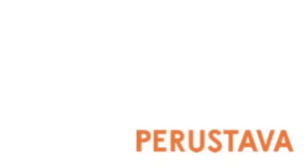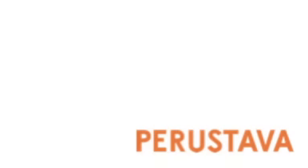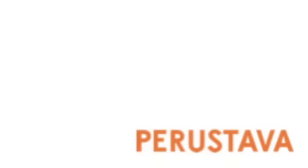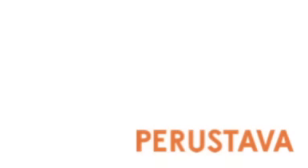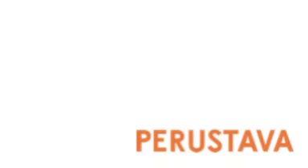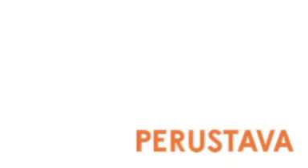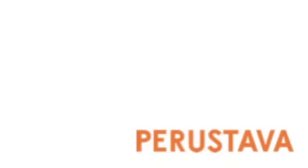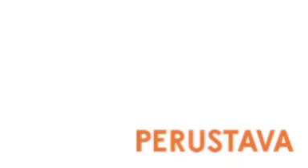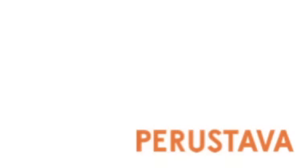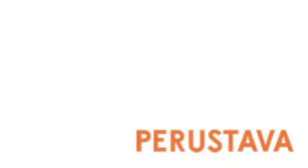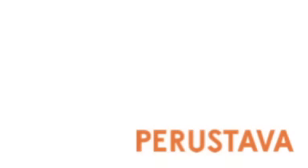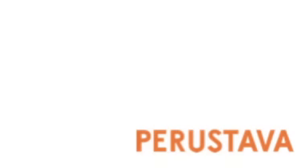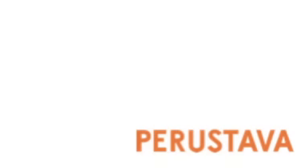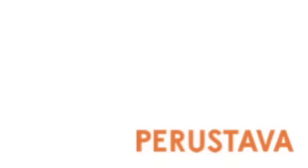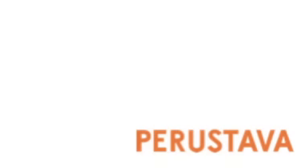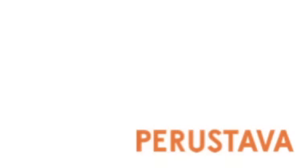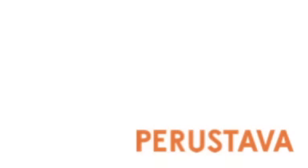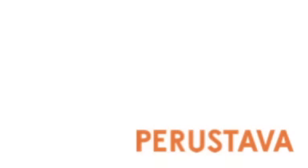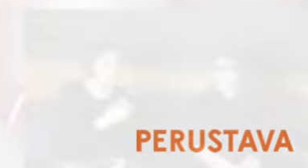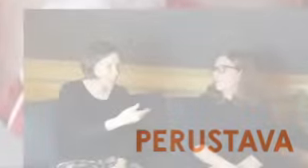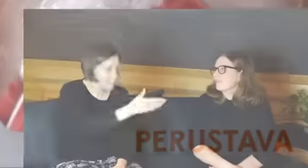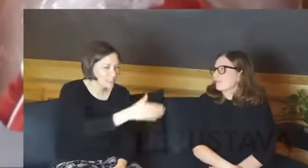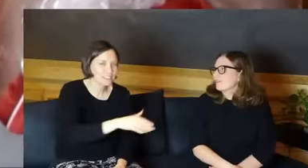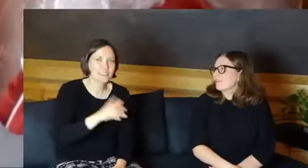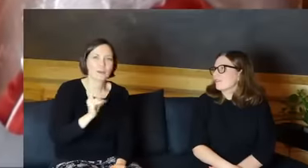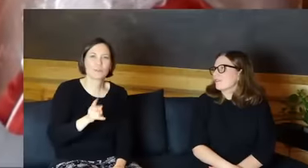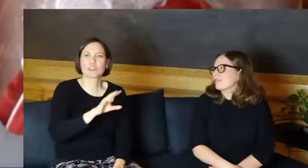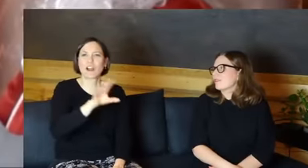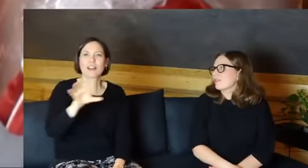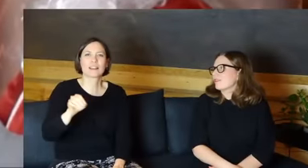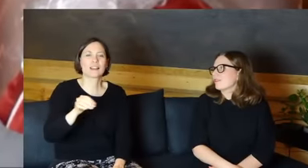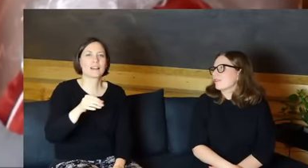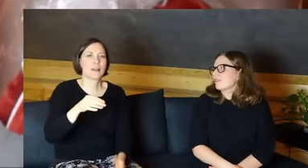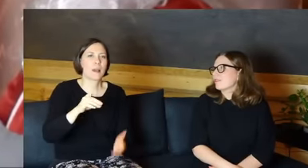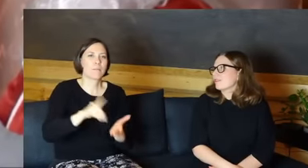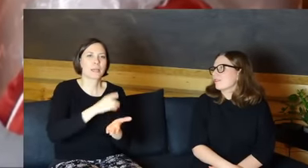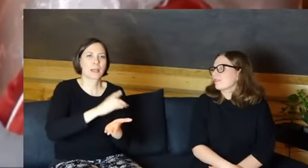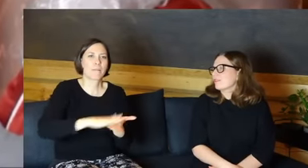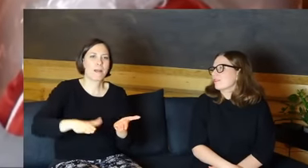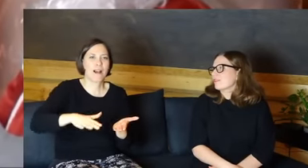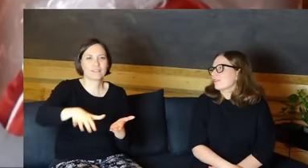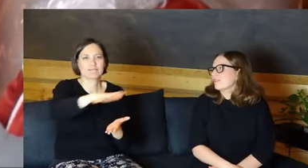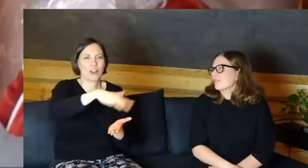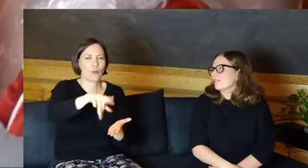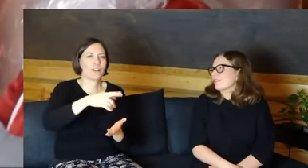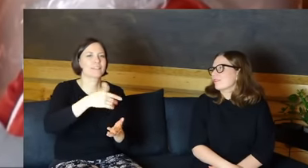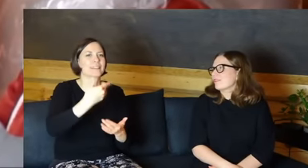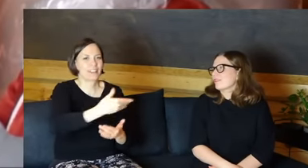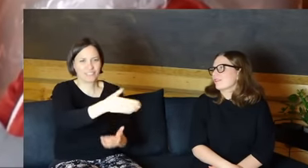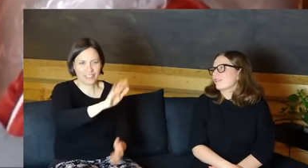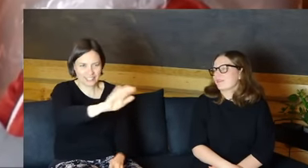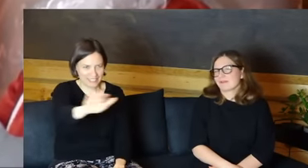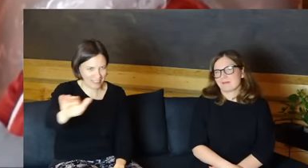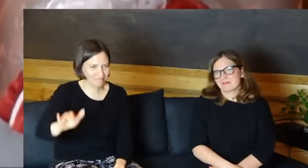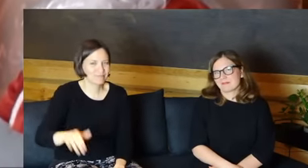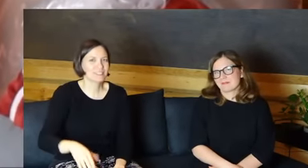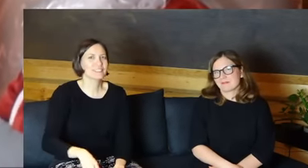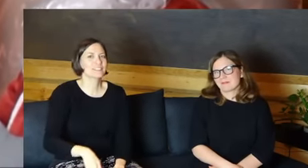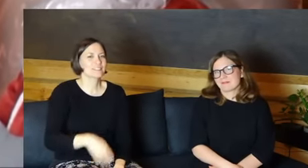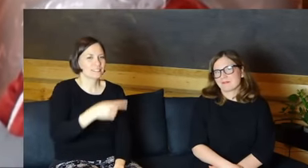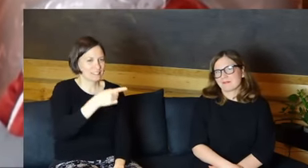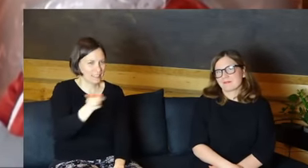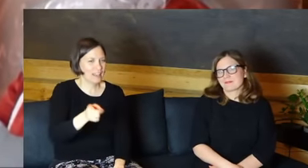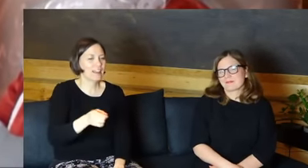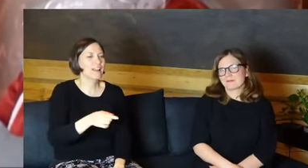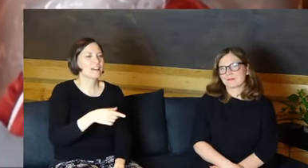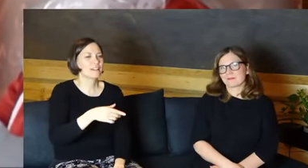homma. Mikullekin terveisiä ja kaikille sinne Pirkanmaan suunnalle. Siellä on tekijämies. Tekijämies